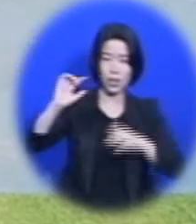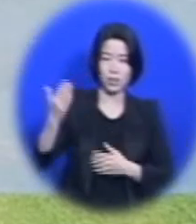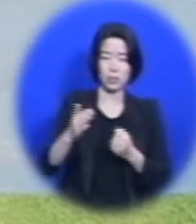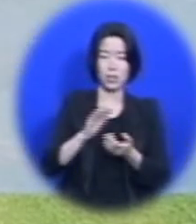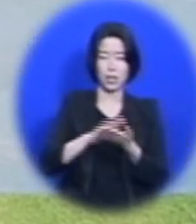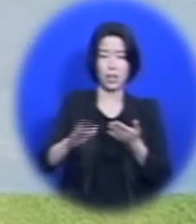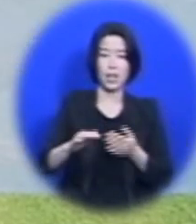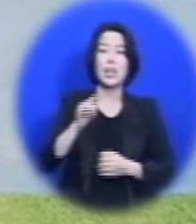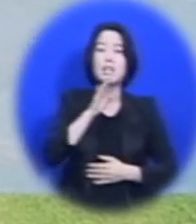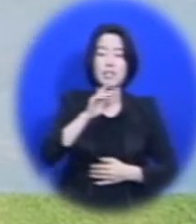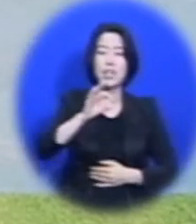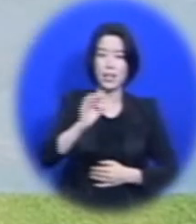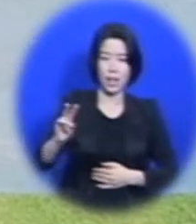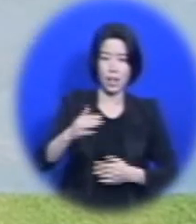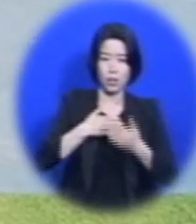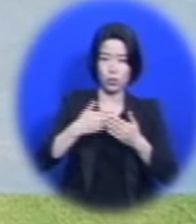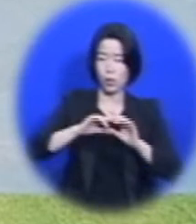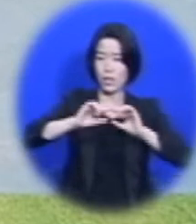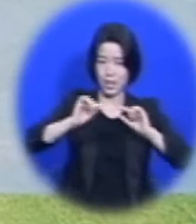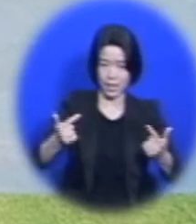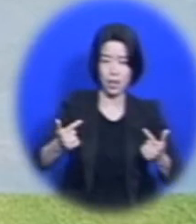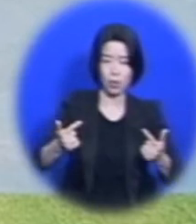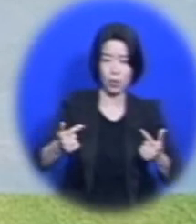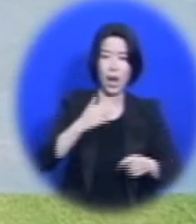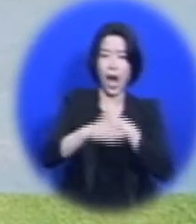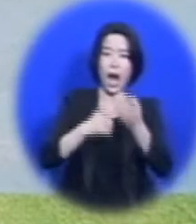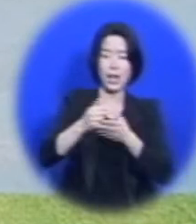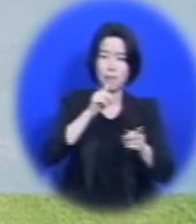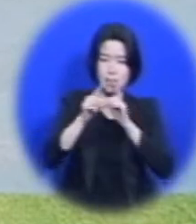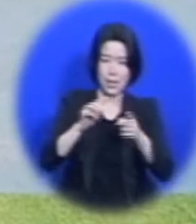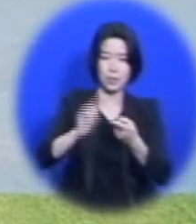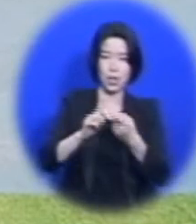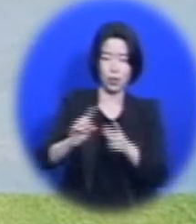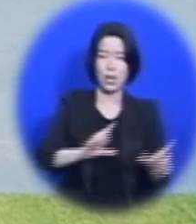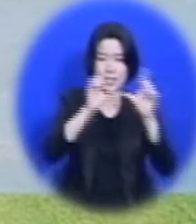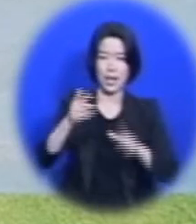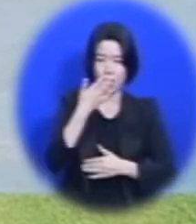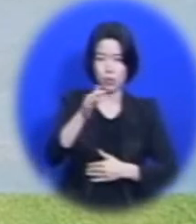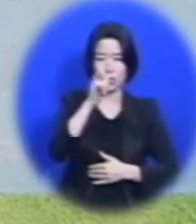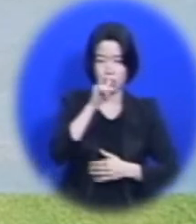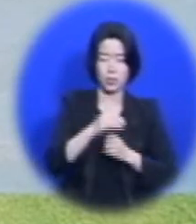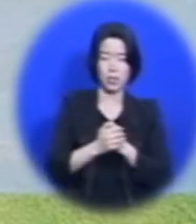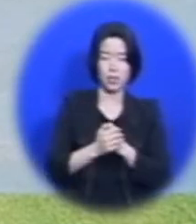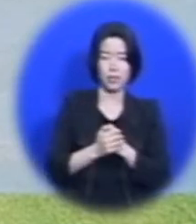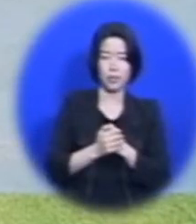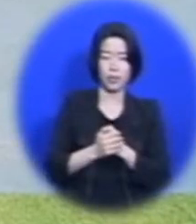그래야 두려워하지 아니하고 하나님의 말씀대로 살아갈 수 있는 거예요.